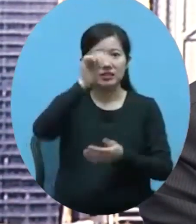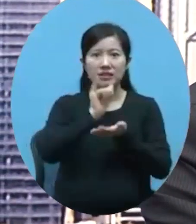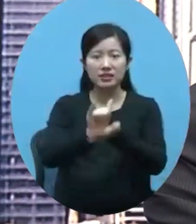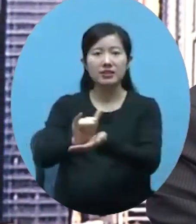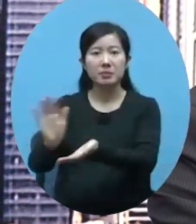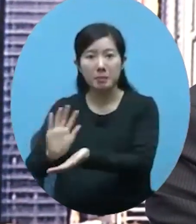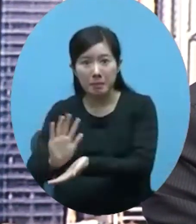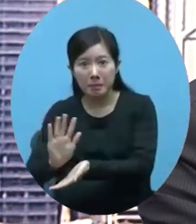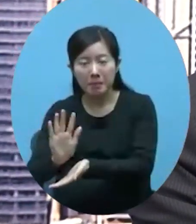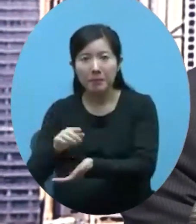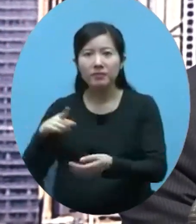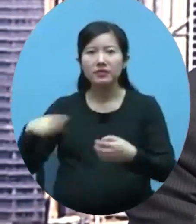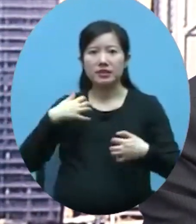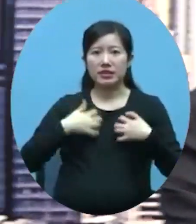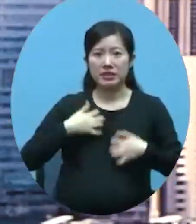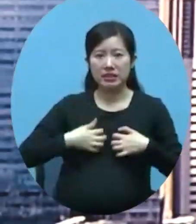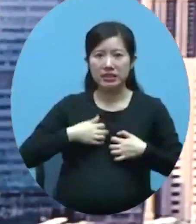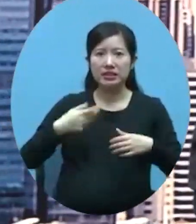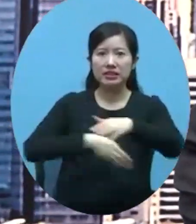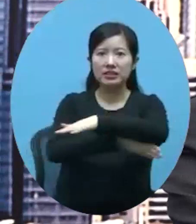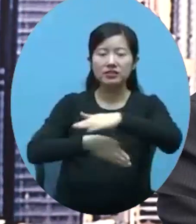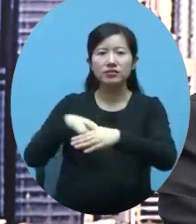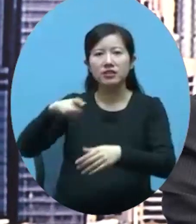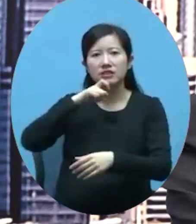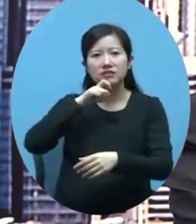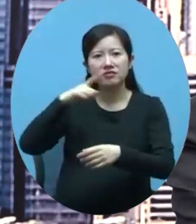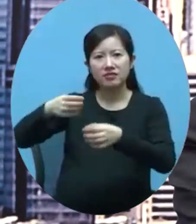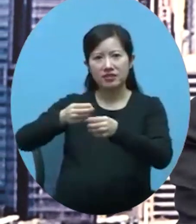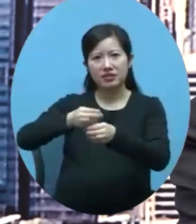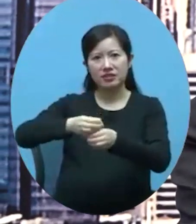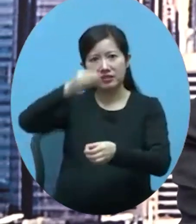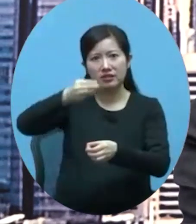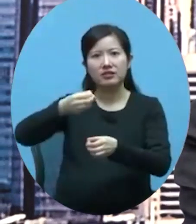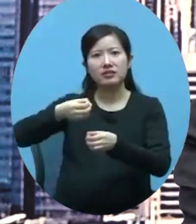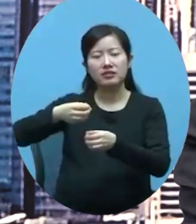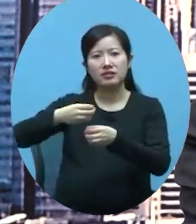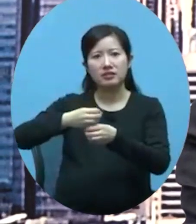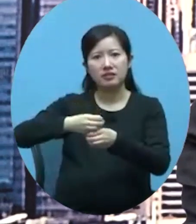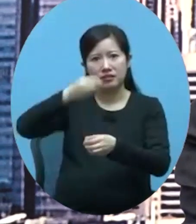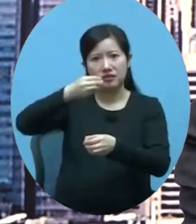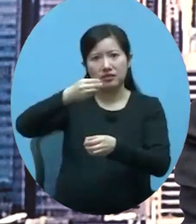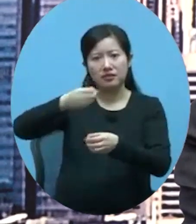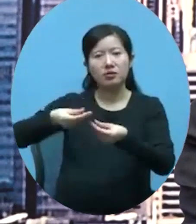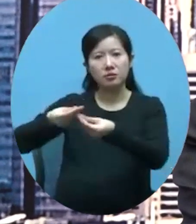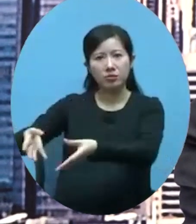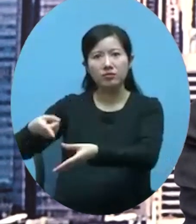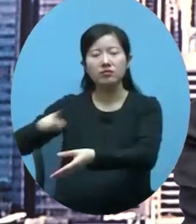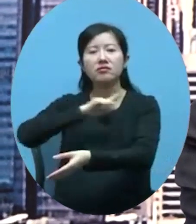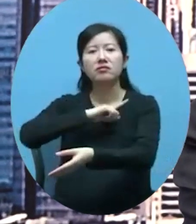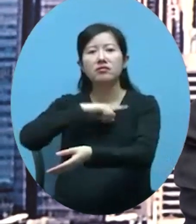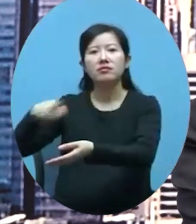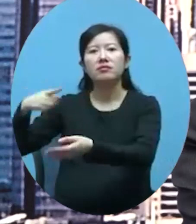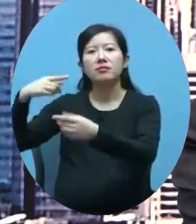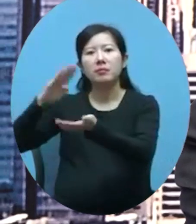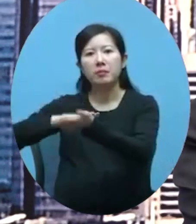急症室或者门诊就会提供一些样本评给他给病人拿回家在翌日起